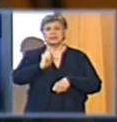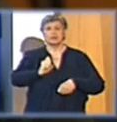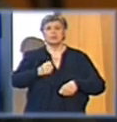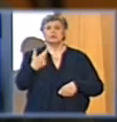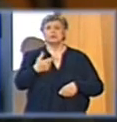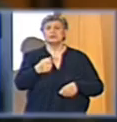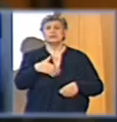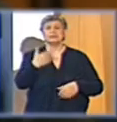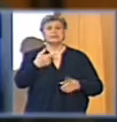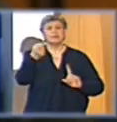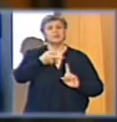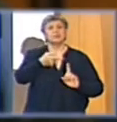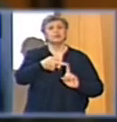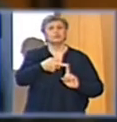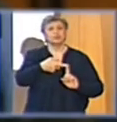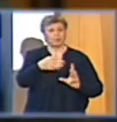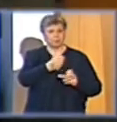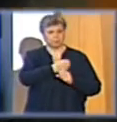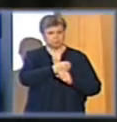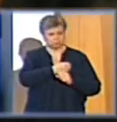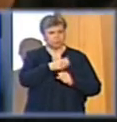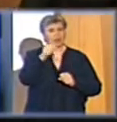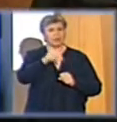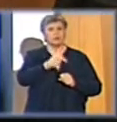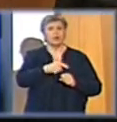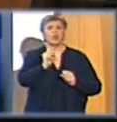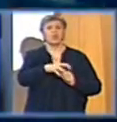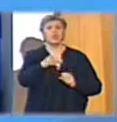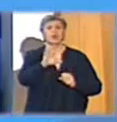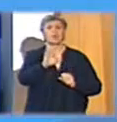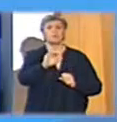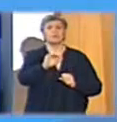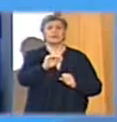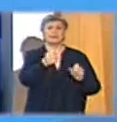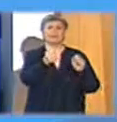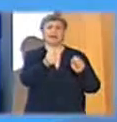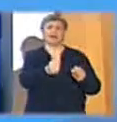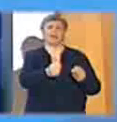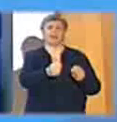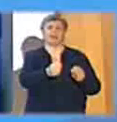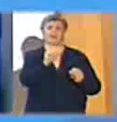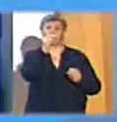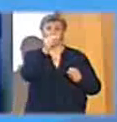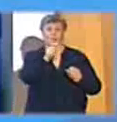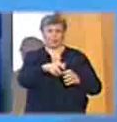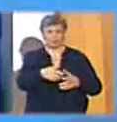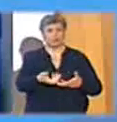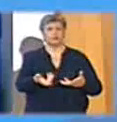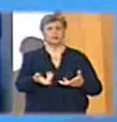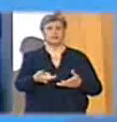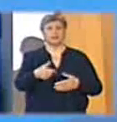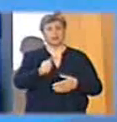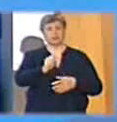για μια κυβέρνηση να έχει αυτοδυναμία. Κοιτάξτε, η συζήτηση αυτή, όπως σας είπα,